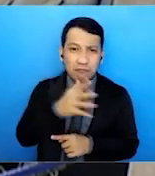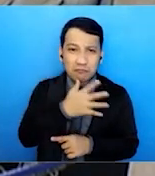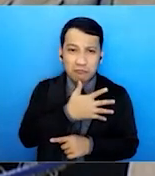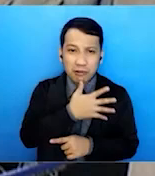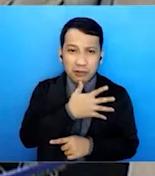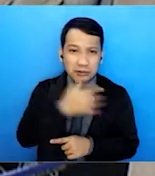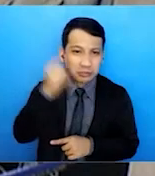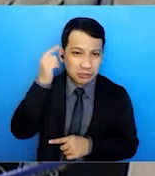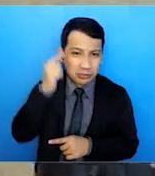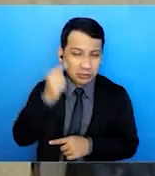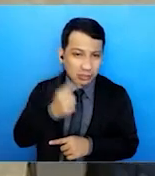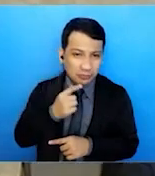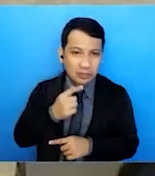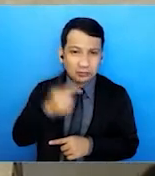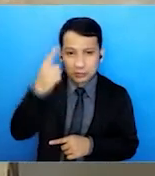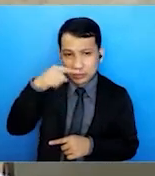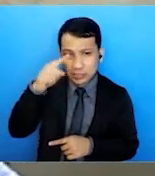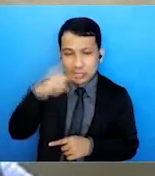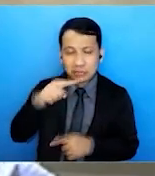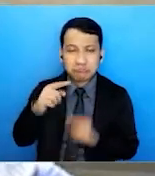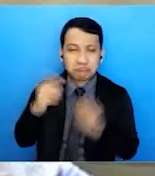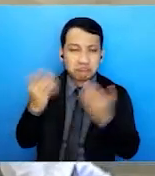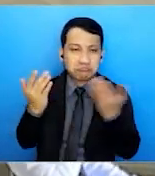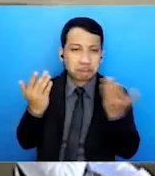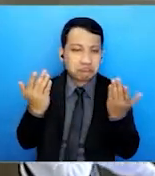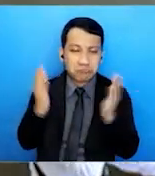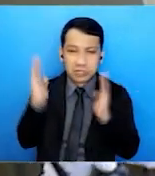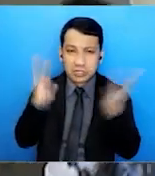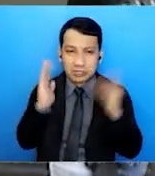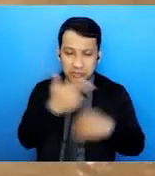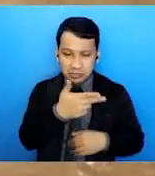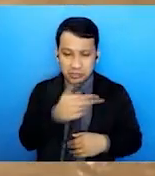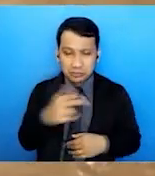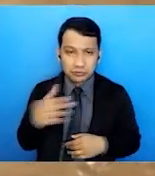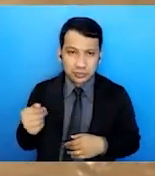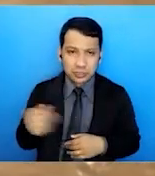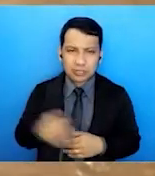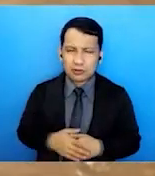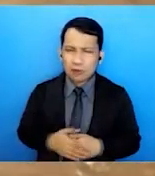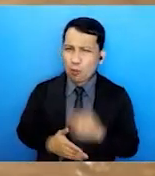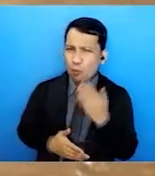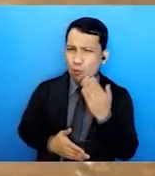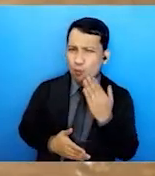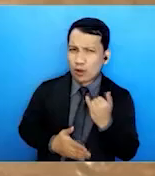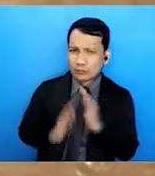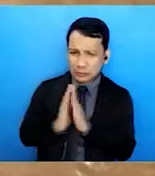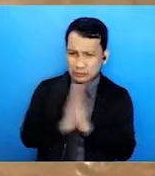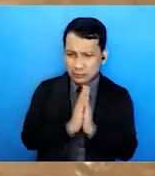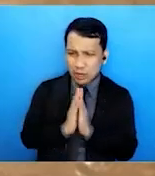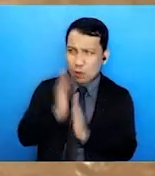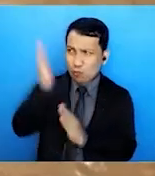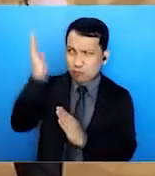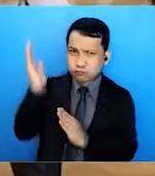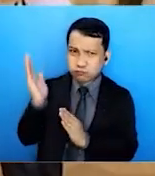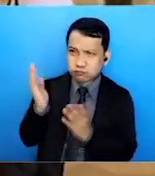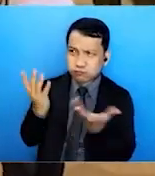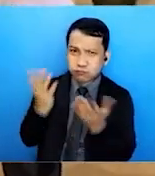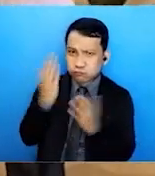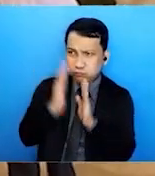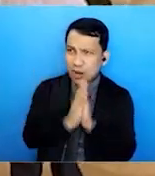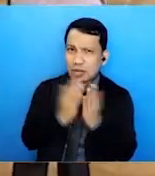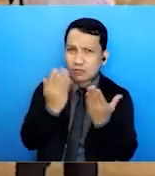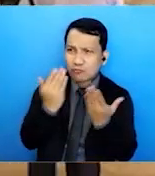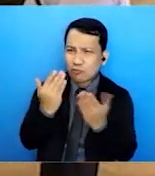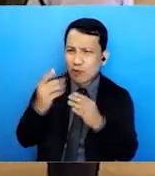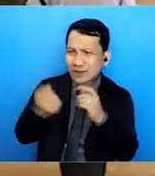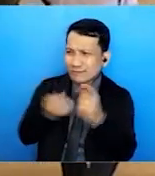Malaysia at Indonesia. Pero punaagad ni Vice President Lenny Robredo, bakit tinanggal ang ban kung patuloy ba ang pagtaas ng mga